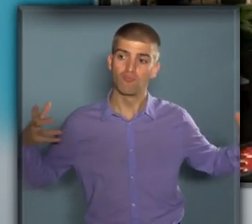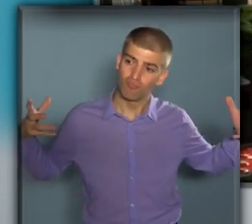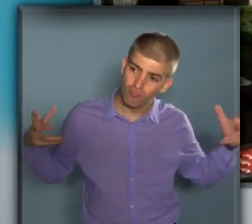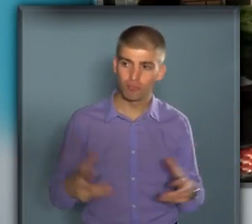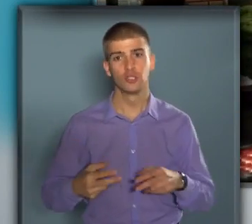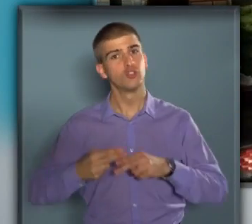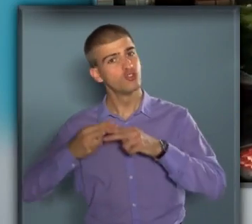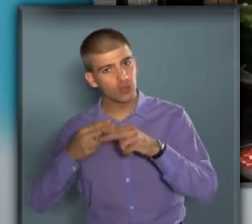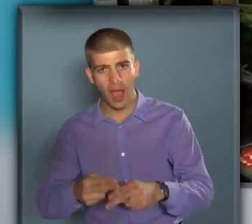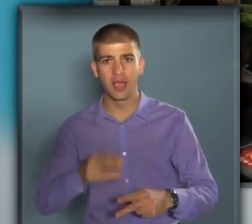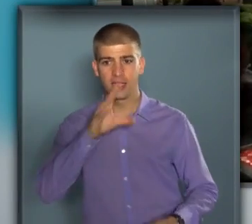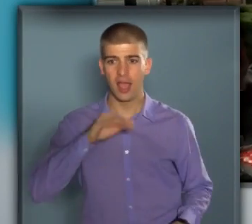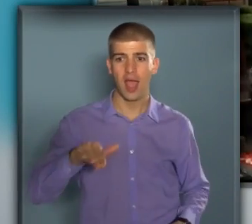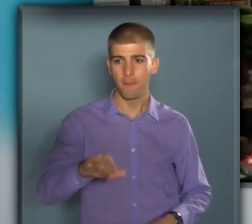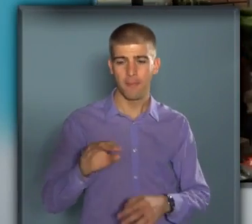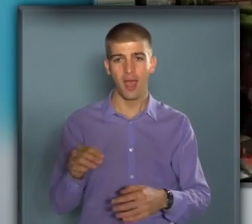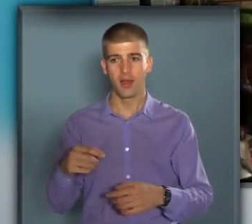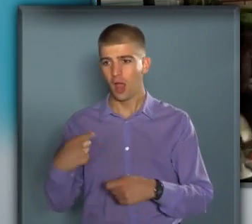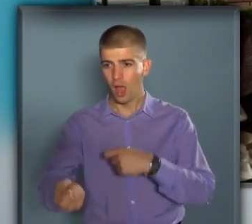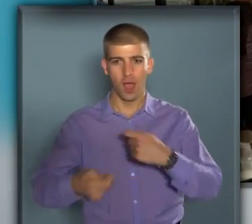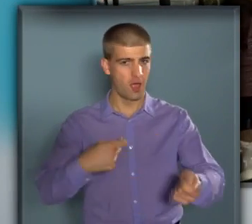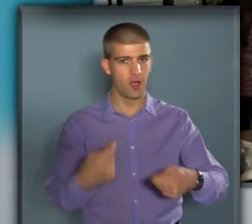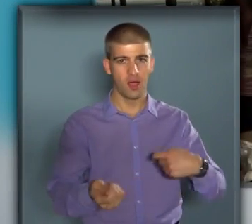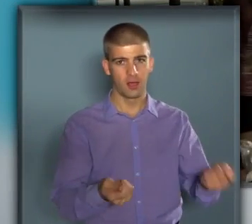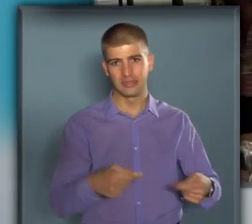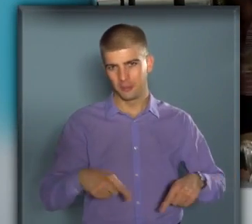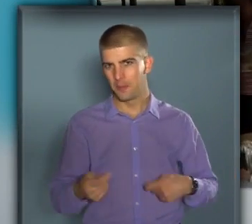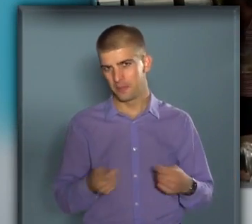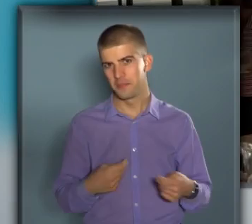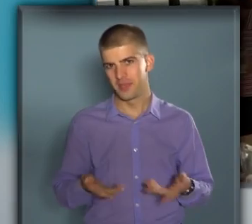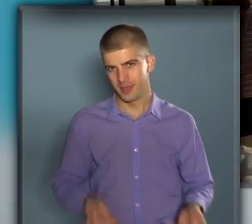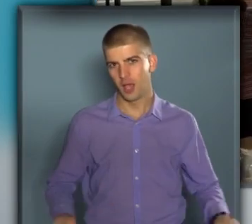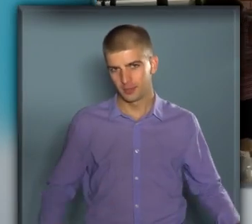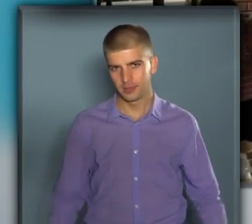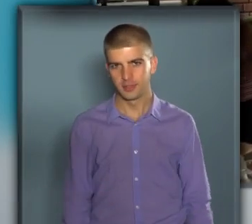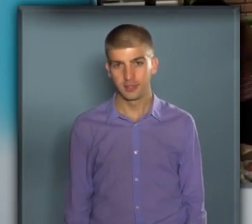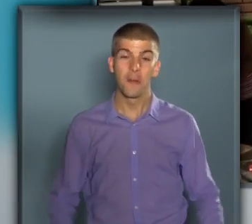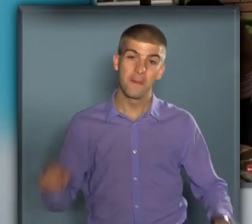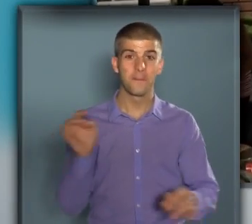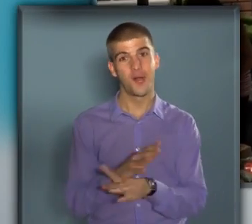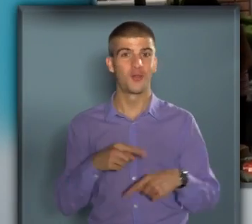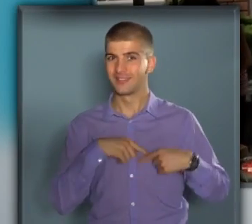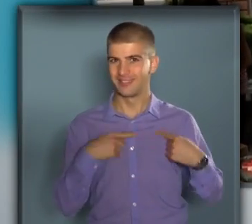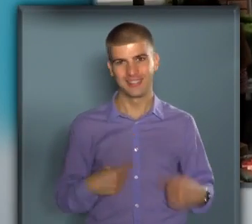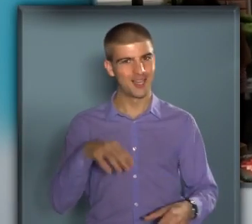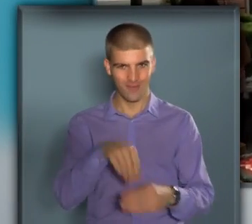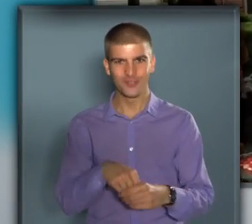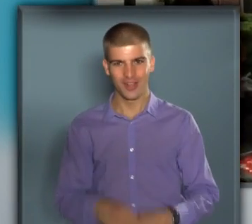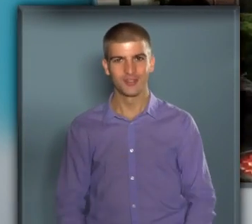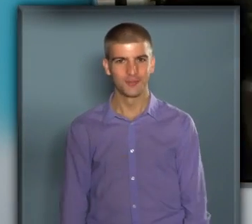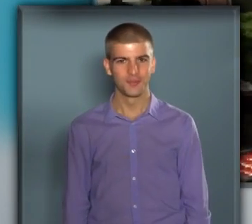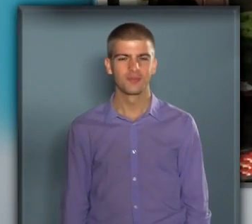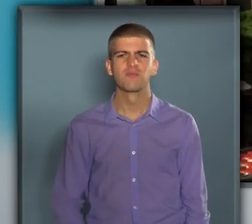akkor segítünk az embereknek, amiket úgy felajánlottak itt a piacon, és boldogan, szívesen